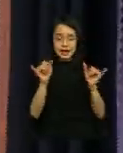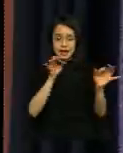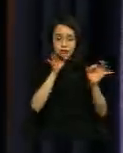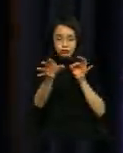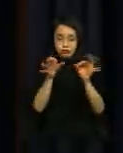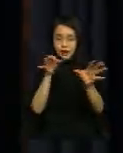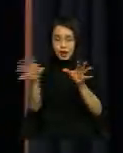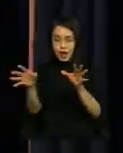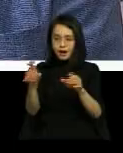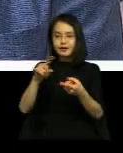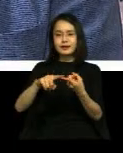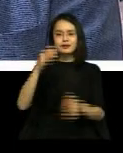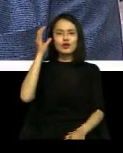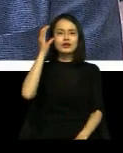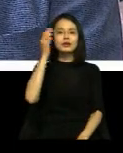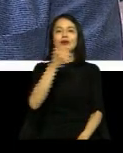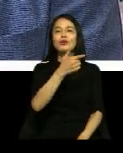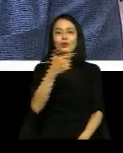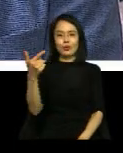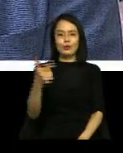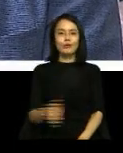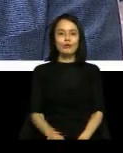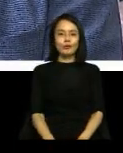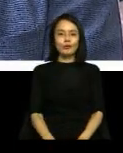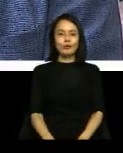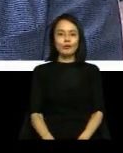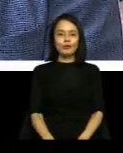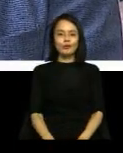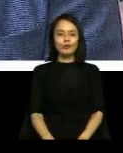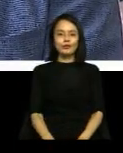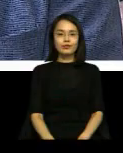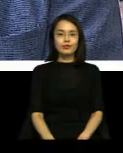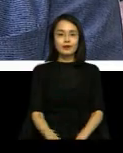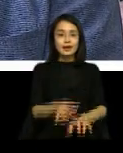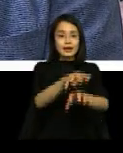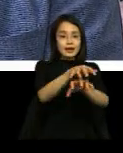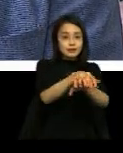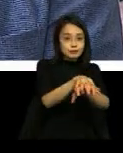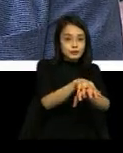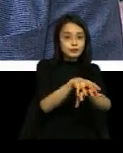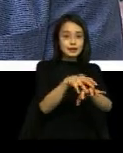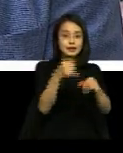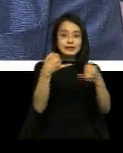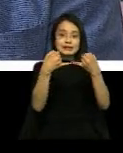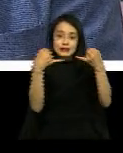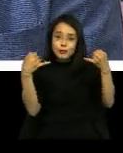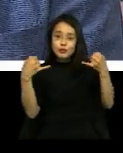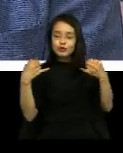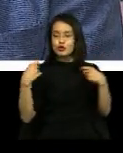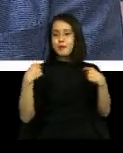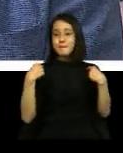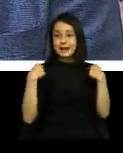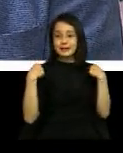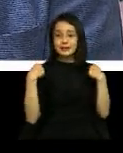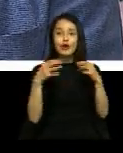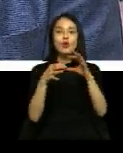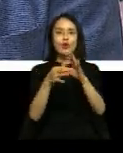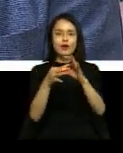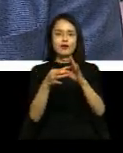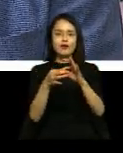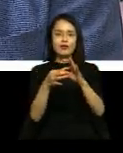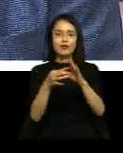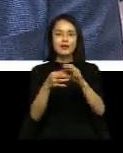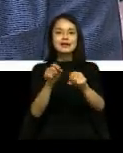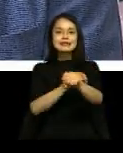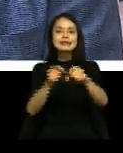있습니다 섬유와 가 아주 패션 산업 거꾸로 지정이 되었습니다 동두천 1p 여기